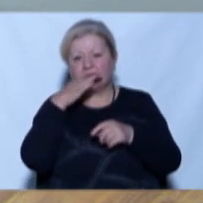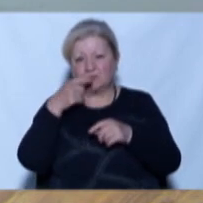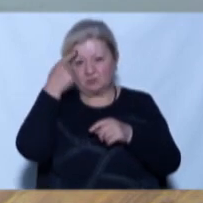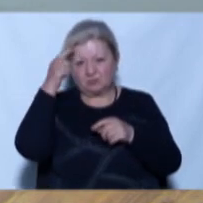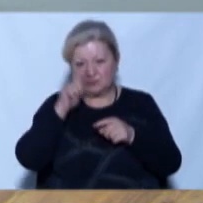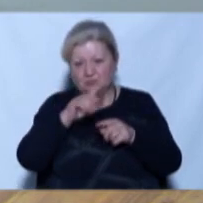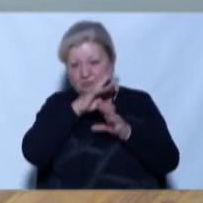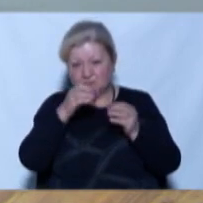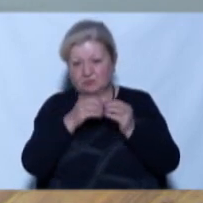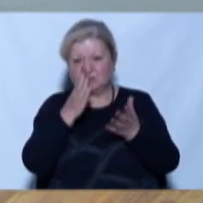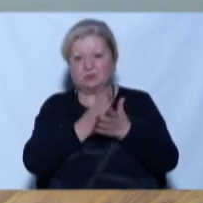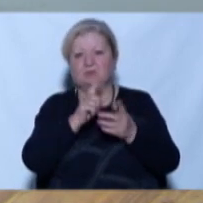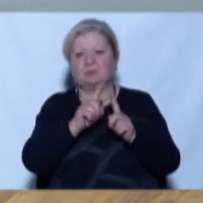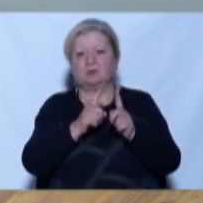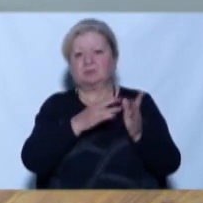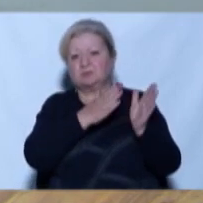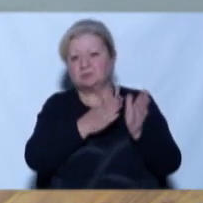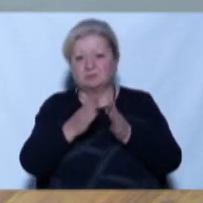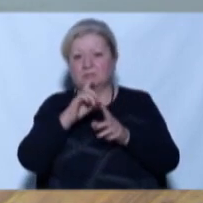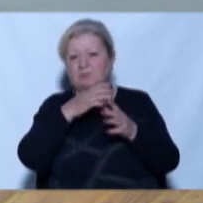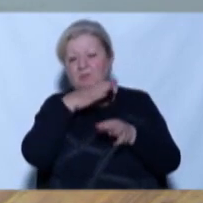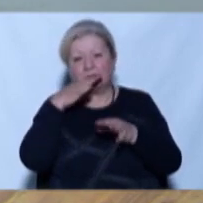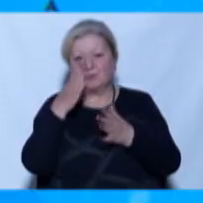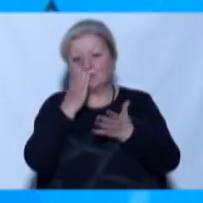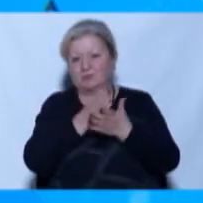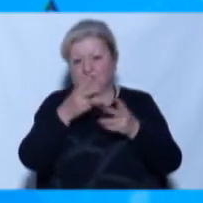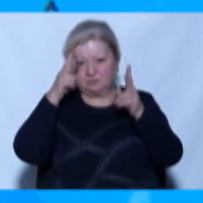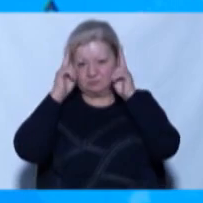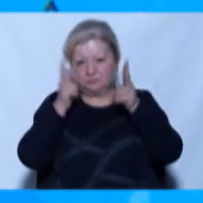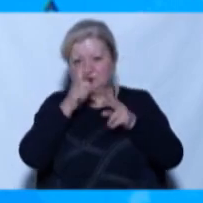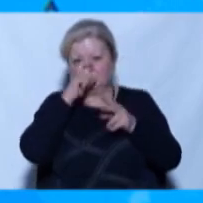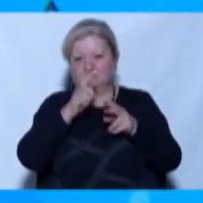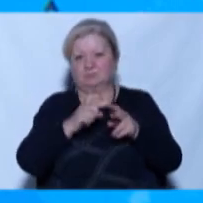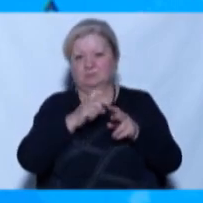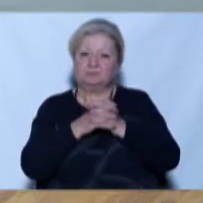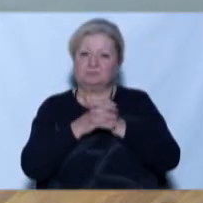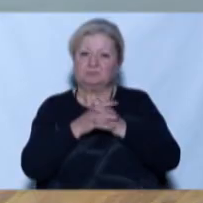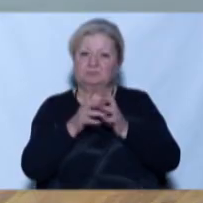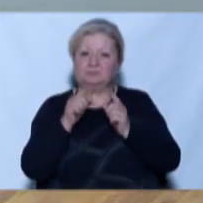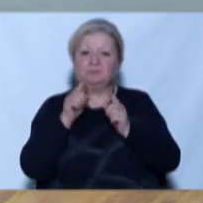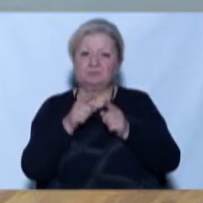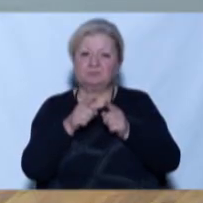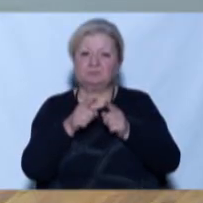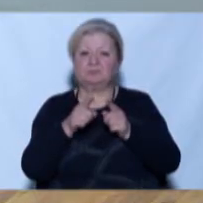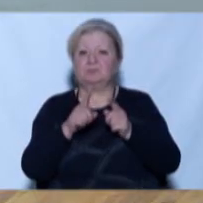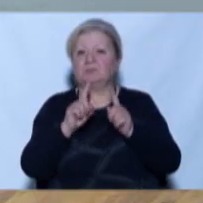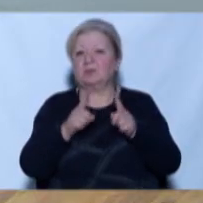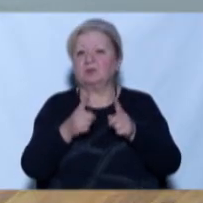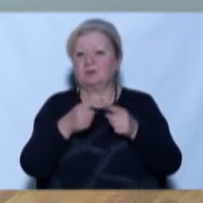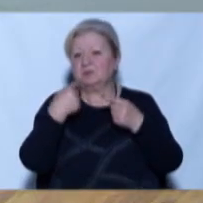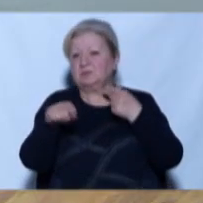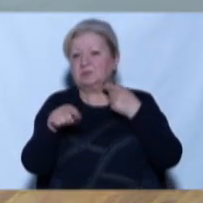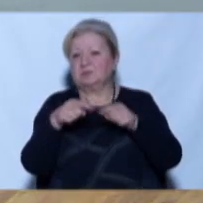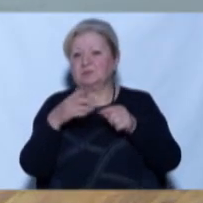მაინც წესრიგში ბევრი რამ ჩვენთვის შეუცნობელი დარჩა და ჩვენთვის შეუცნობელია. მაინც რითია